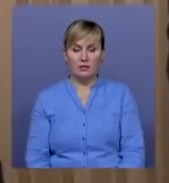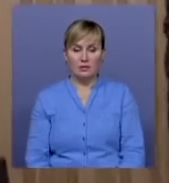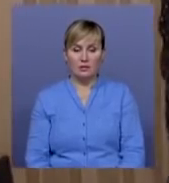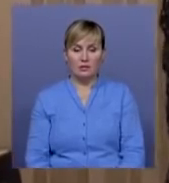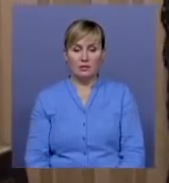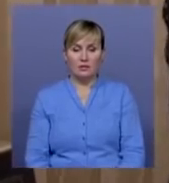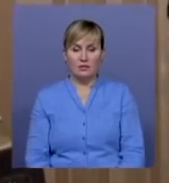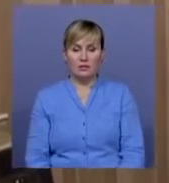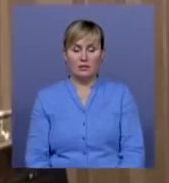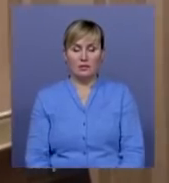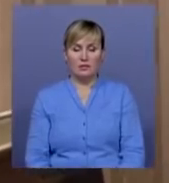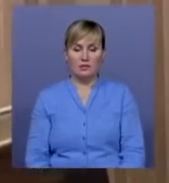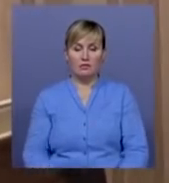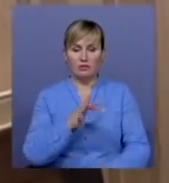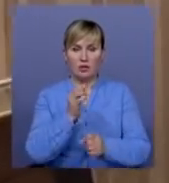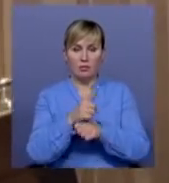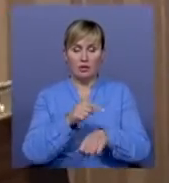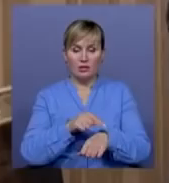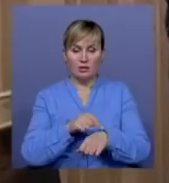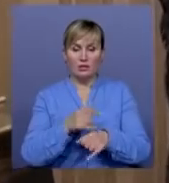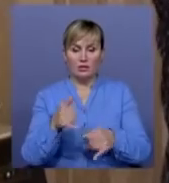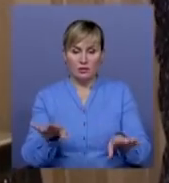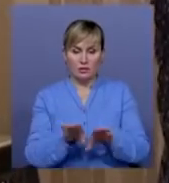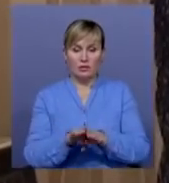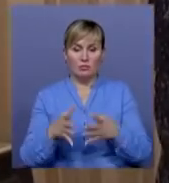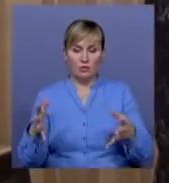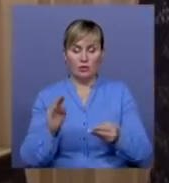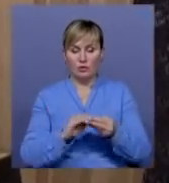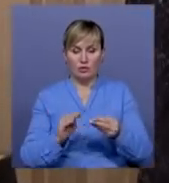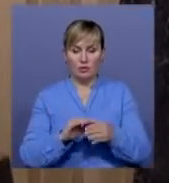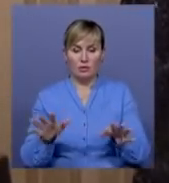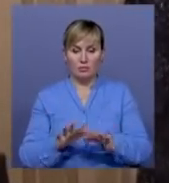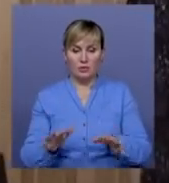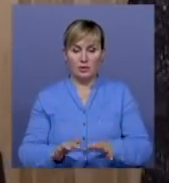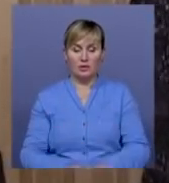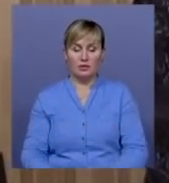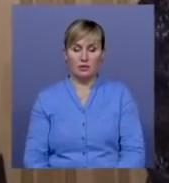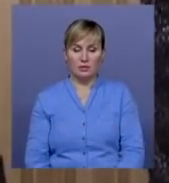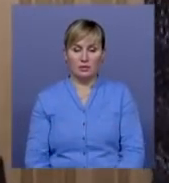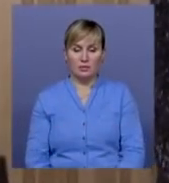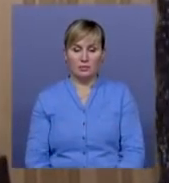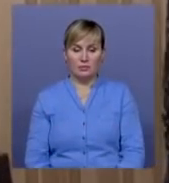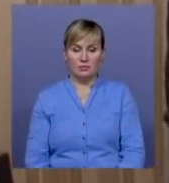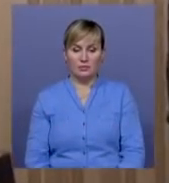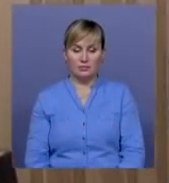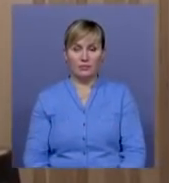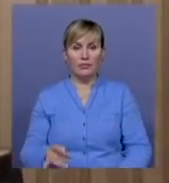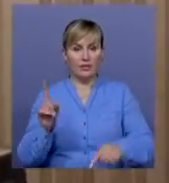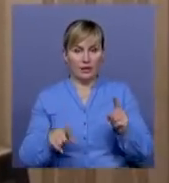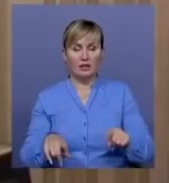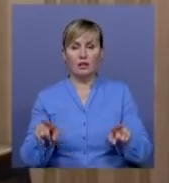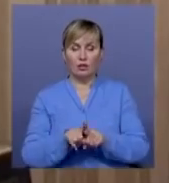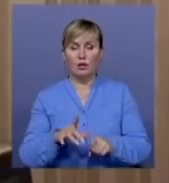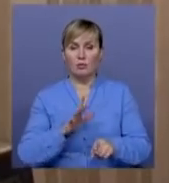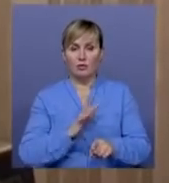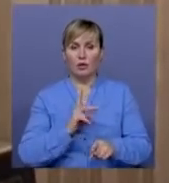ну шага не повторится. 11 часов уже. Все, я говорю, больше не повторится. Место где Солсбери. Иногда такое